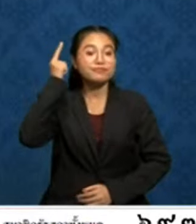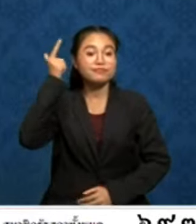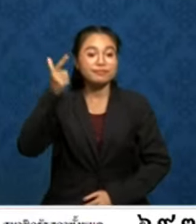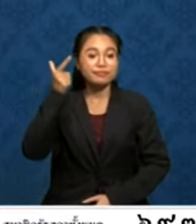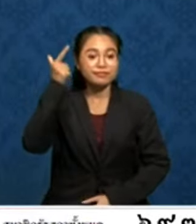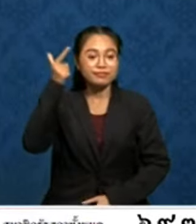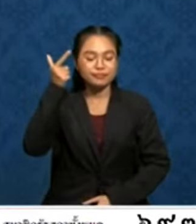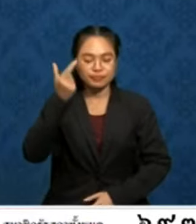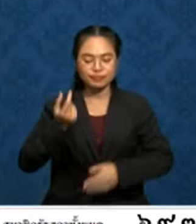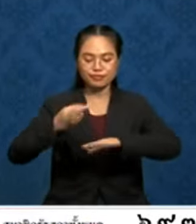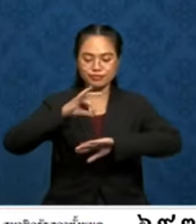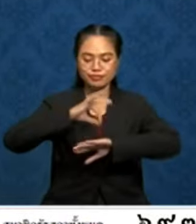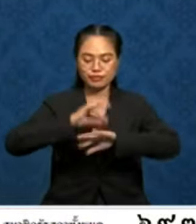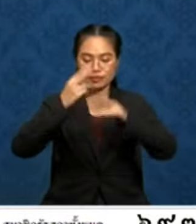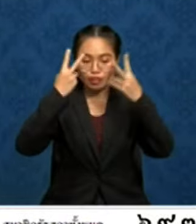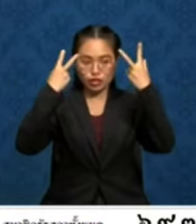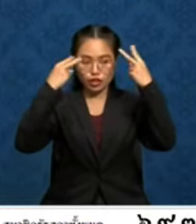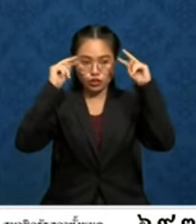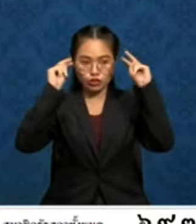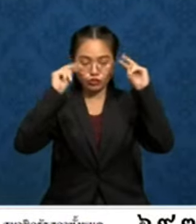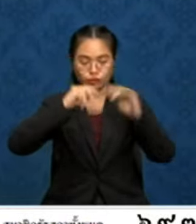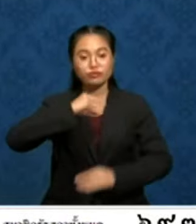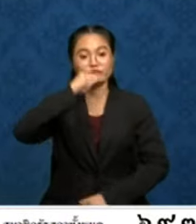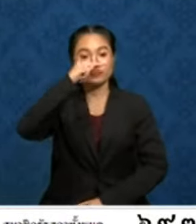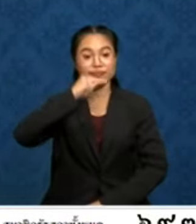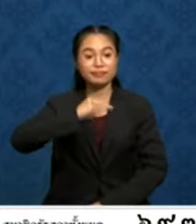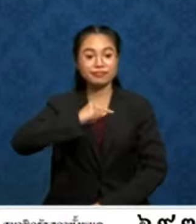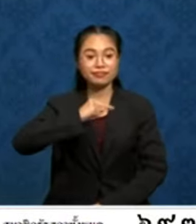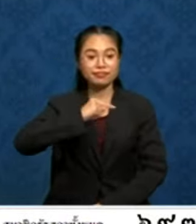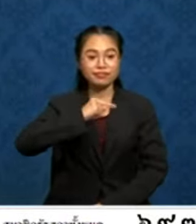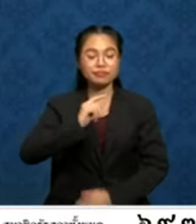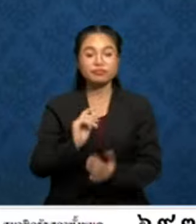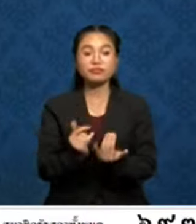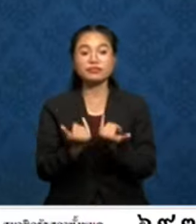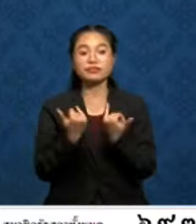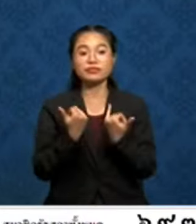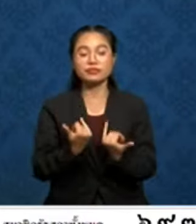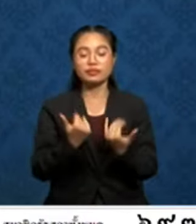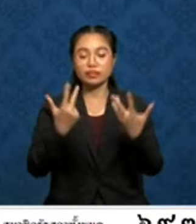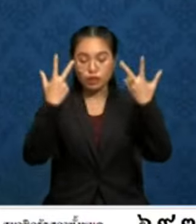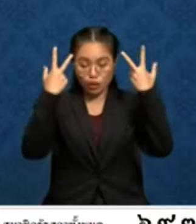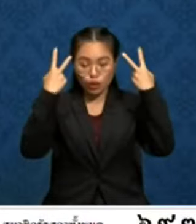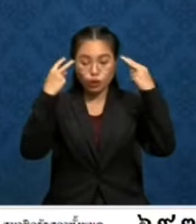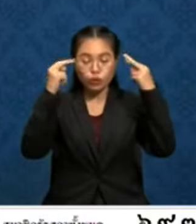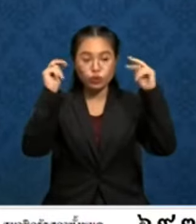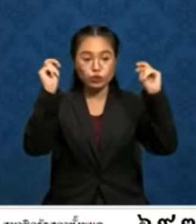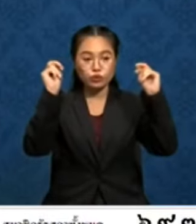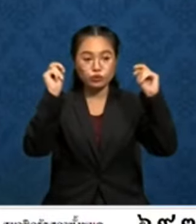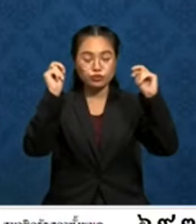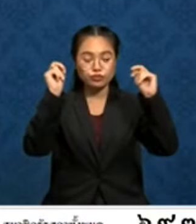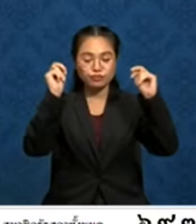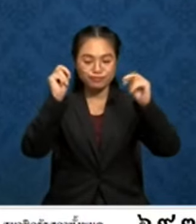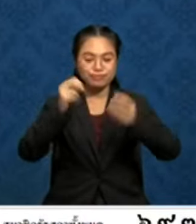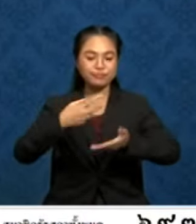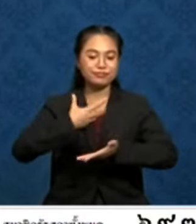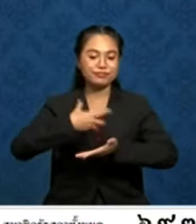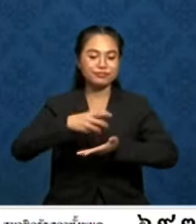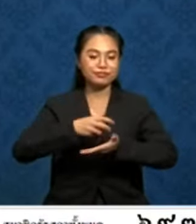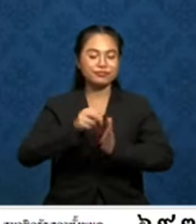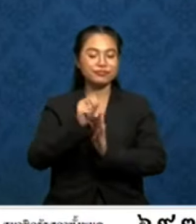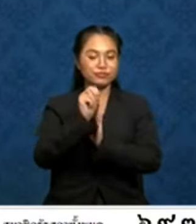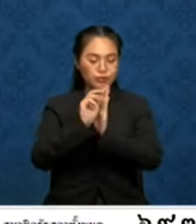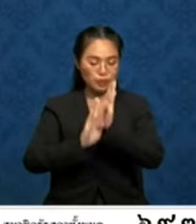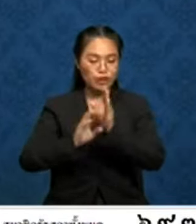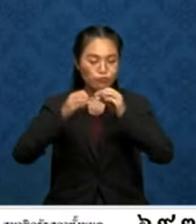นมนต์ของประเทศไทยและเป็นที่น่ายินดีวันนี้ท่านนมตได้แถลงนโยบายต่อ